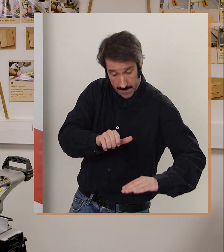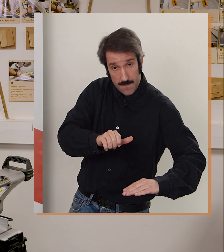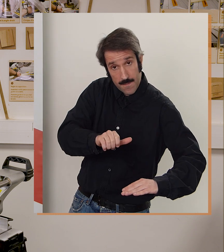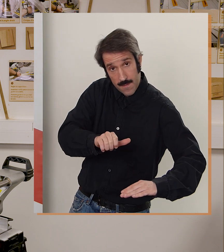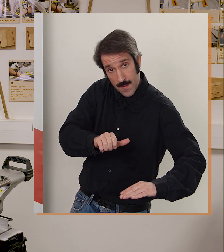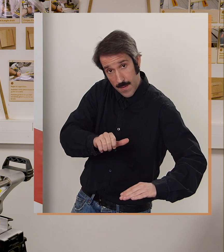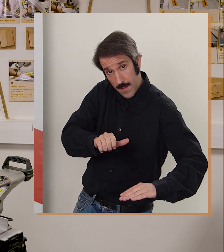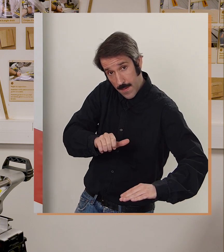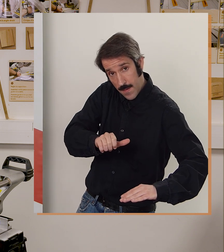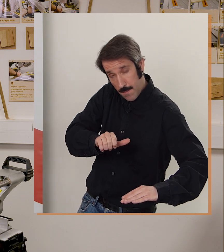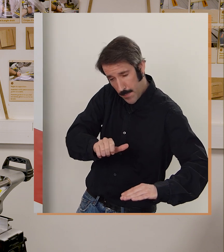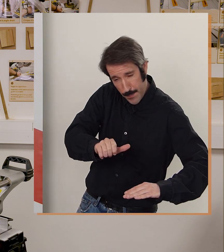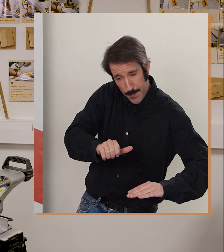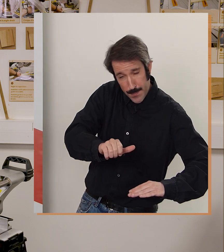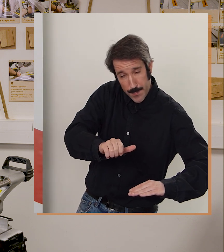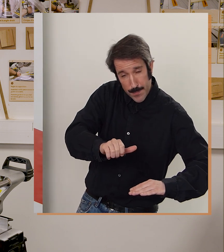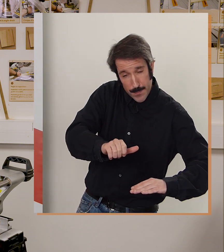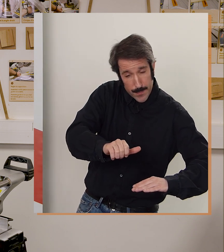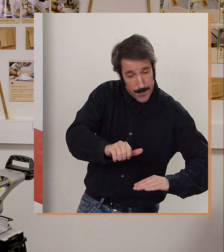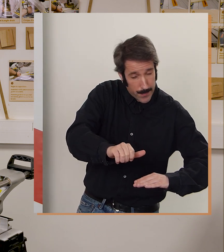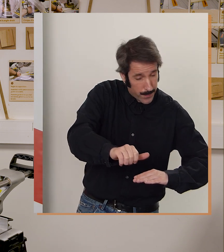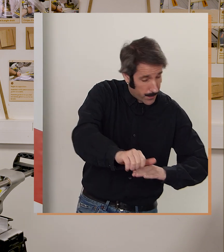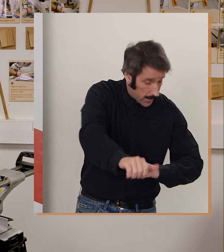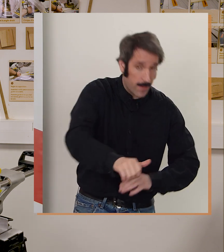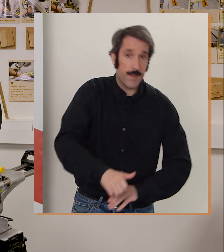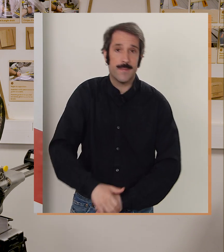lame et ensuite on actionne.